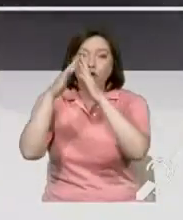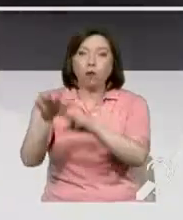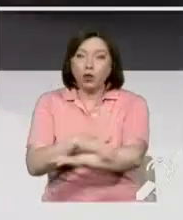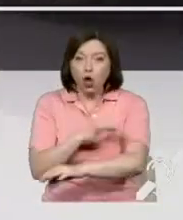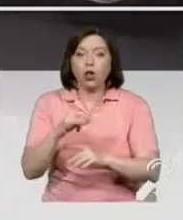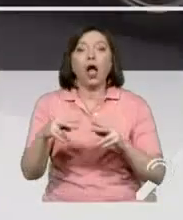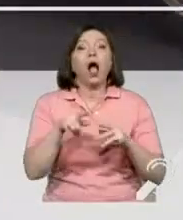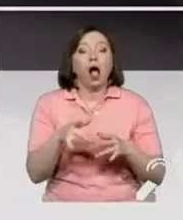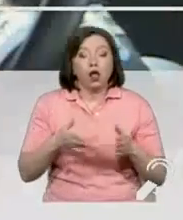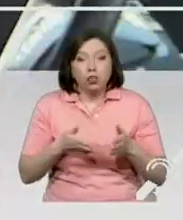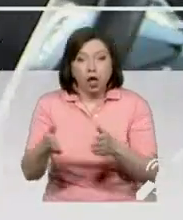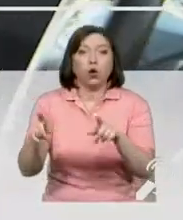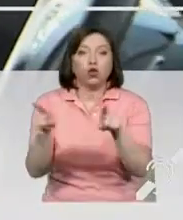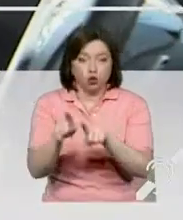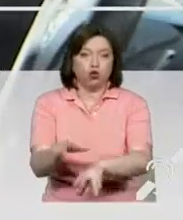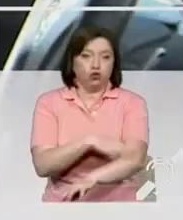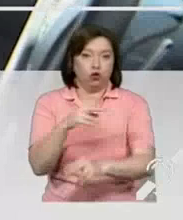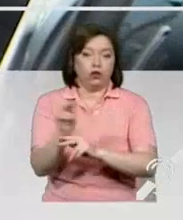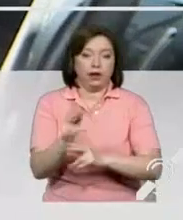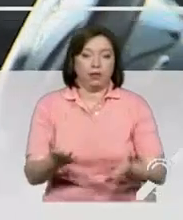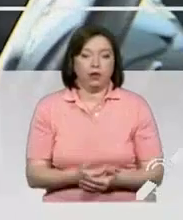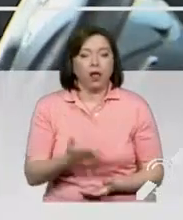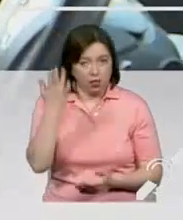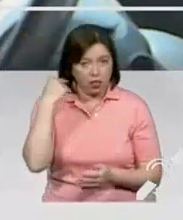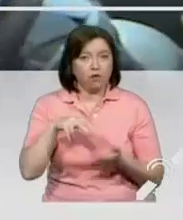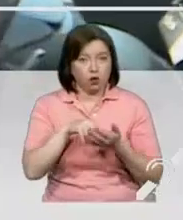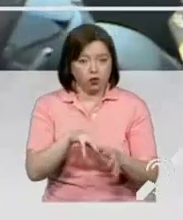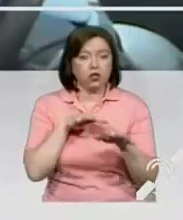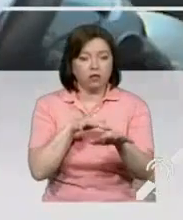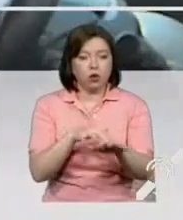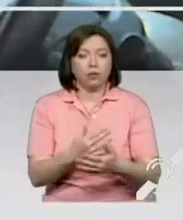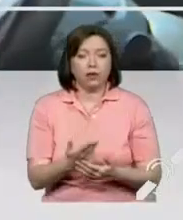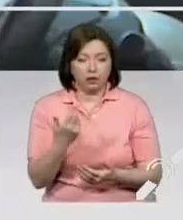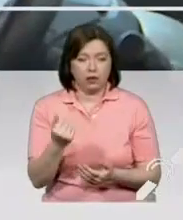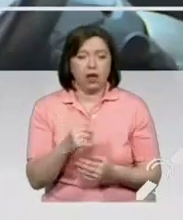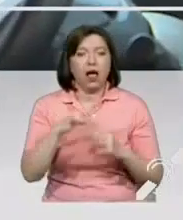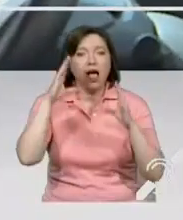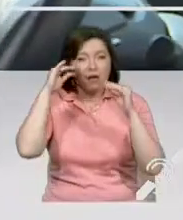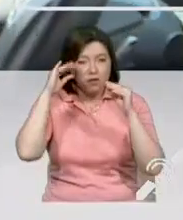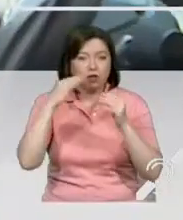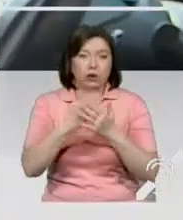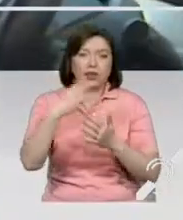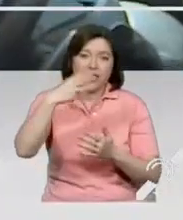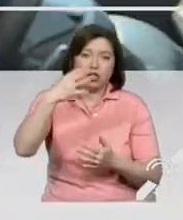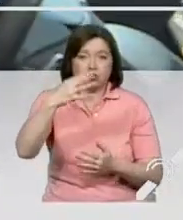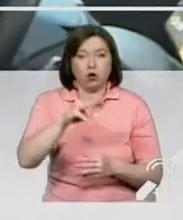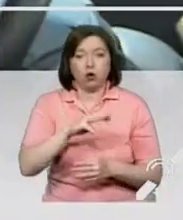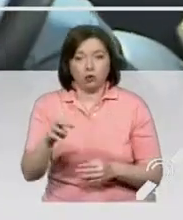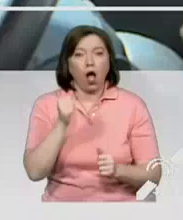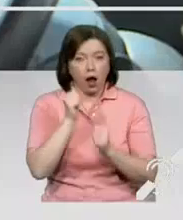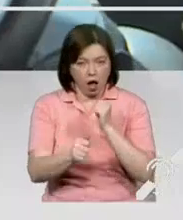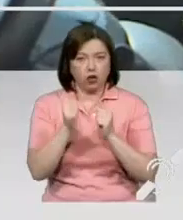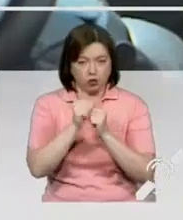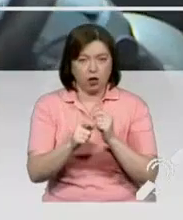rămân și mii de mii de mașini stați de mult timp în miaj seara vreo 30 de minute 40 de să traversați